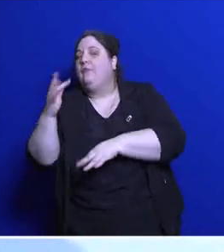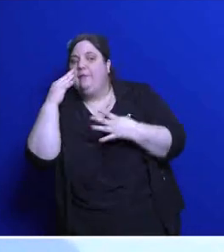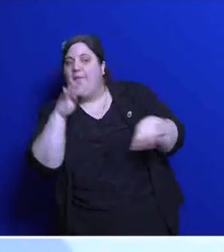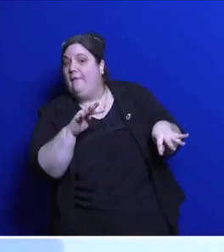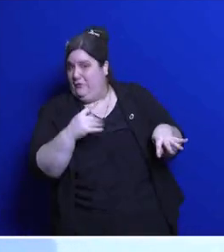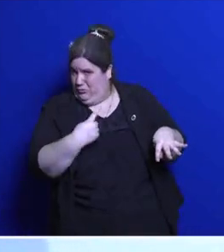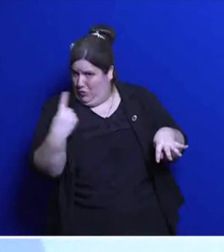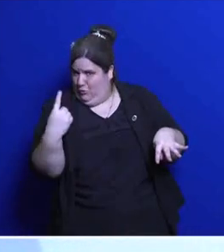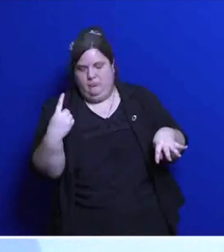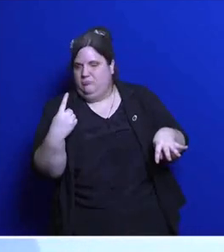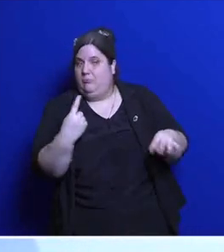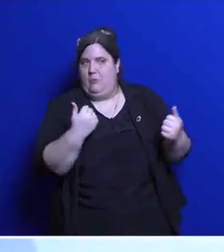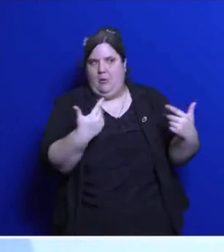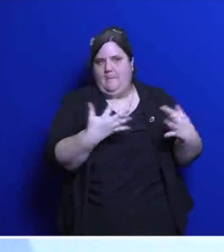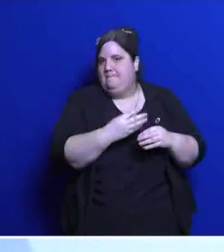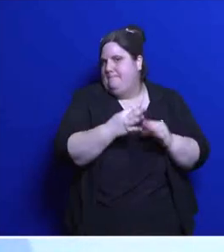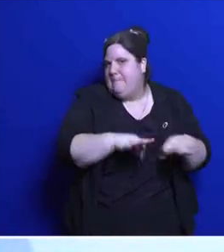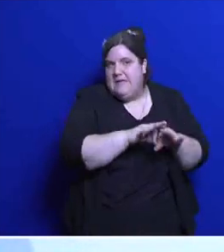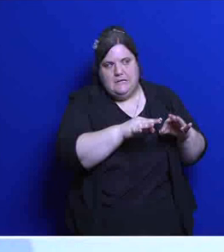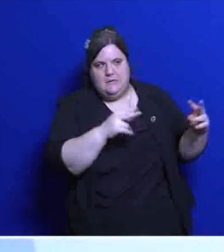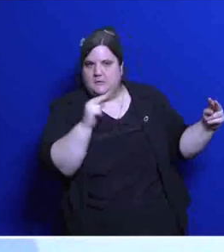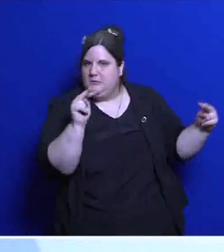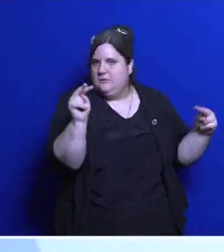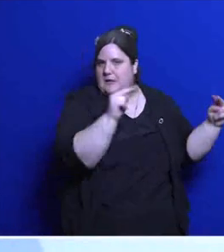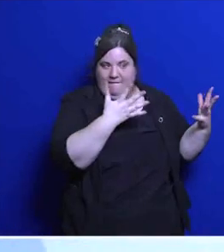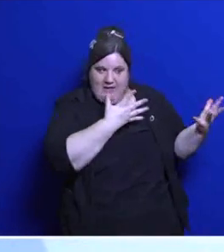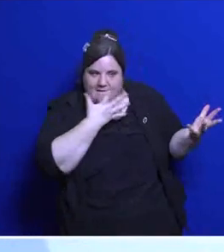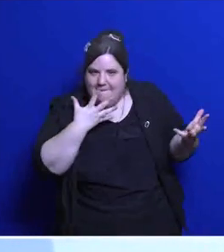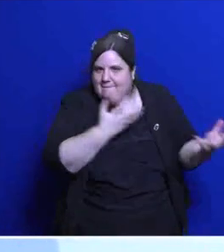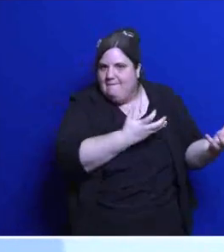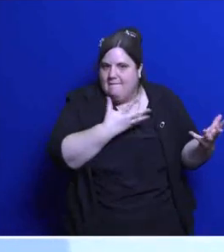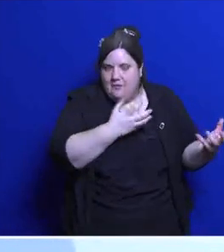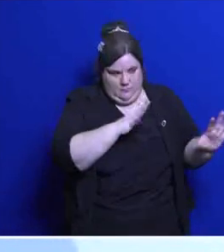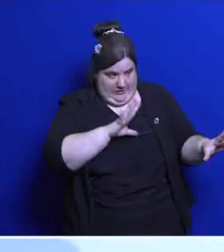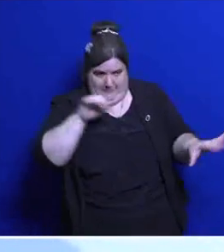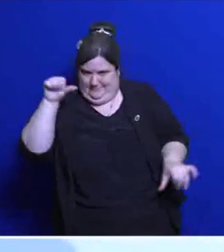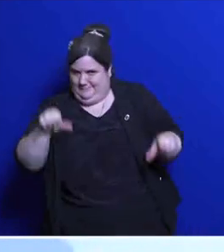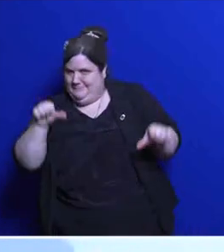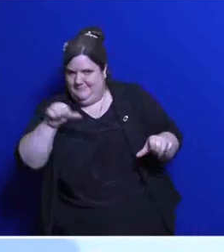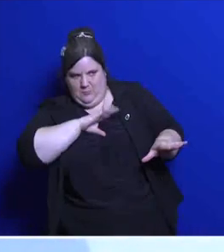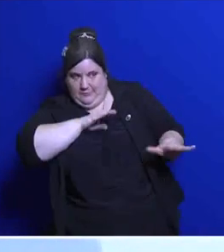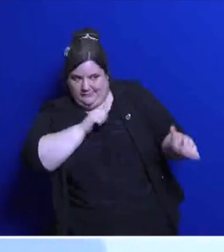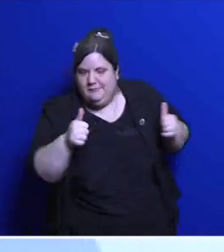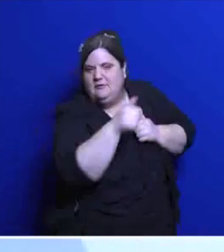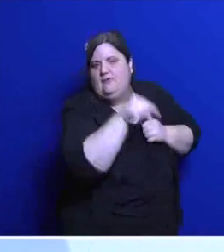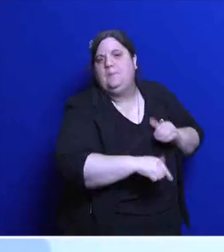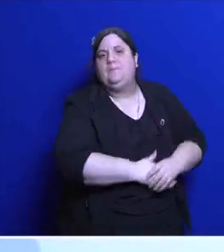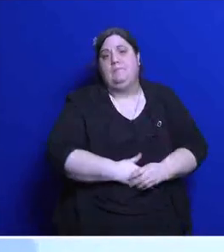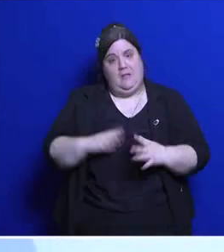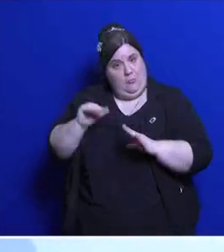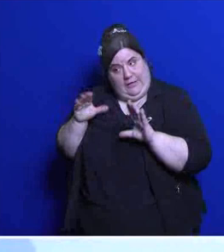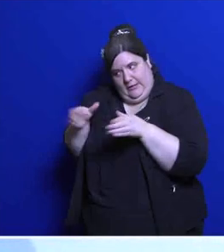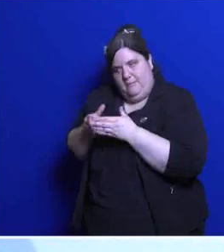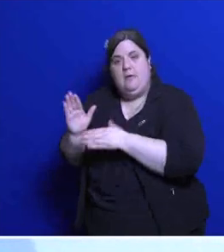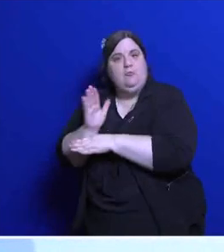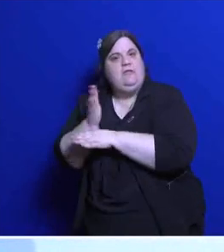particulièrement forte, et c'est là que l'accompagnement sur mesure proposé par nos équipes de Business France et l'ensemble de ses partenaires de la Team France Export